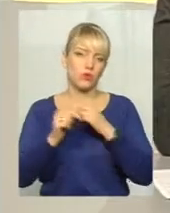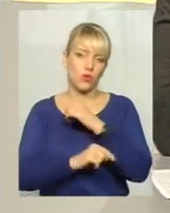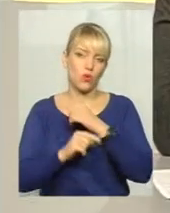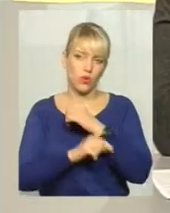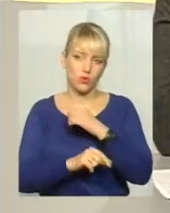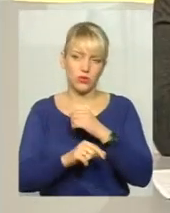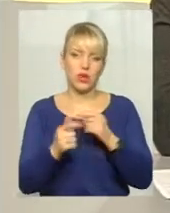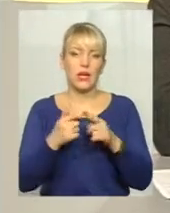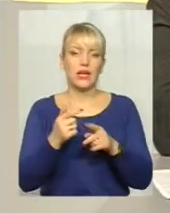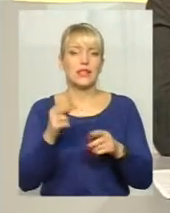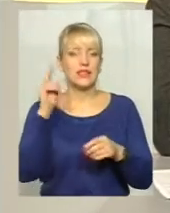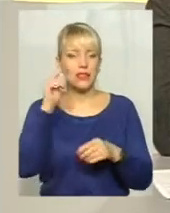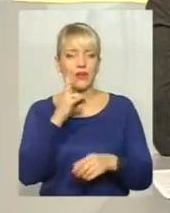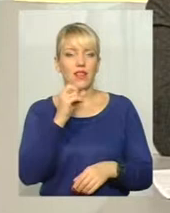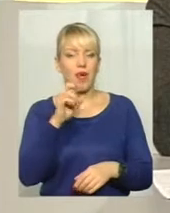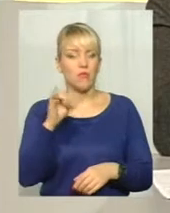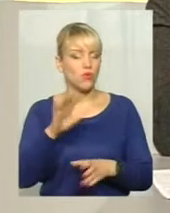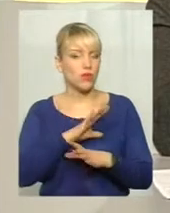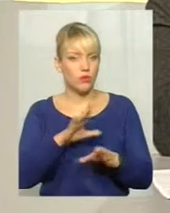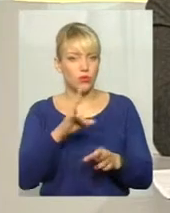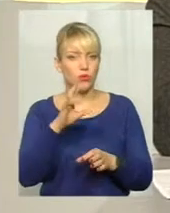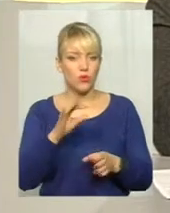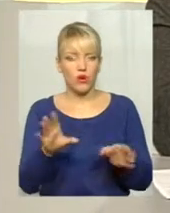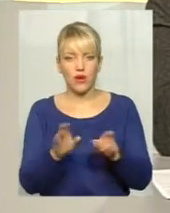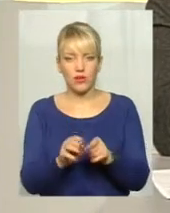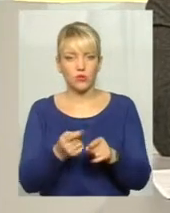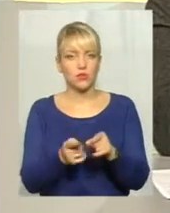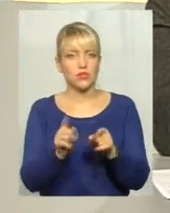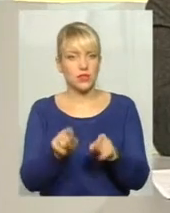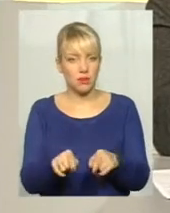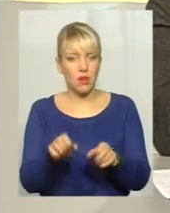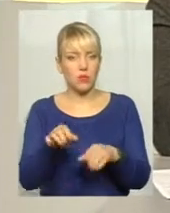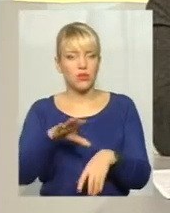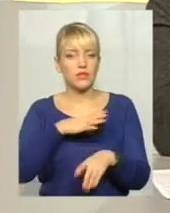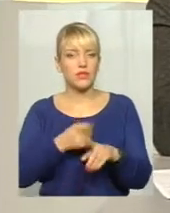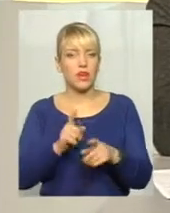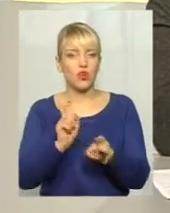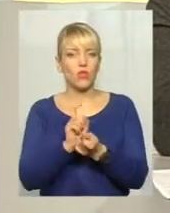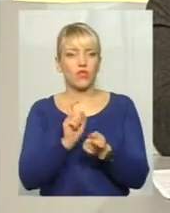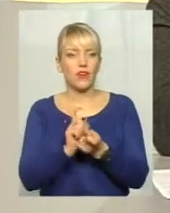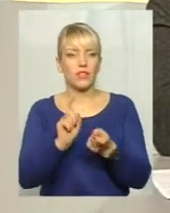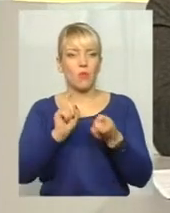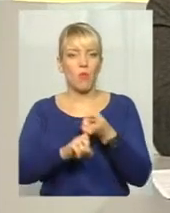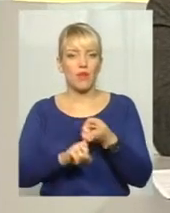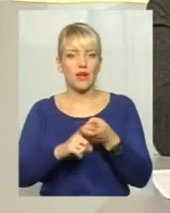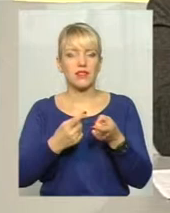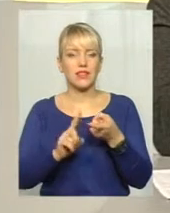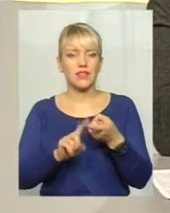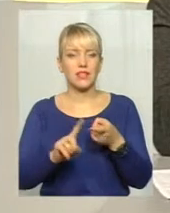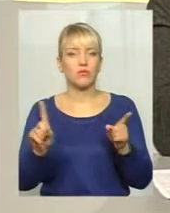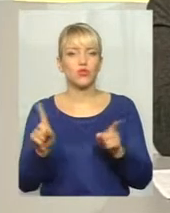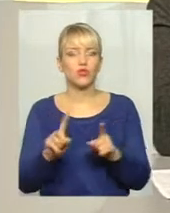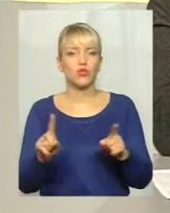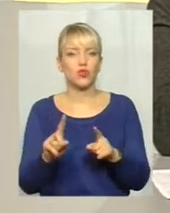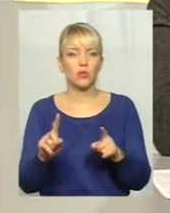Щоправда, цифри по НАБУ він не наводив, але разом з тим, можливо, якраз от цей конфлікт і пов'язаний з тим, щоб, от,